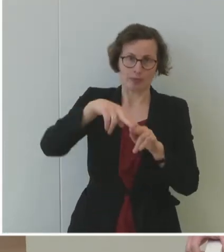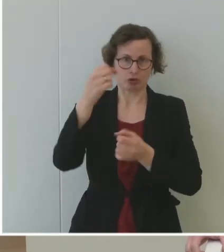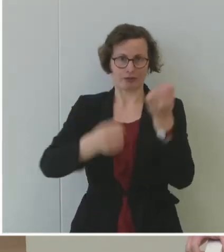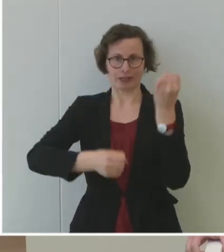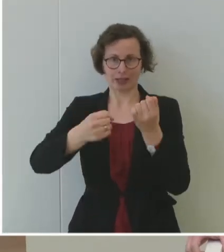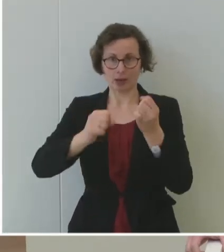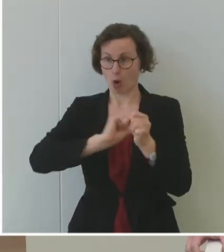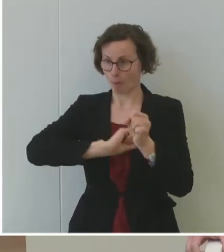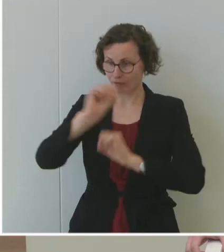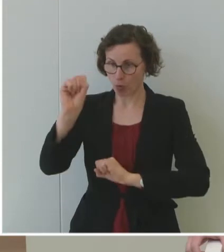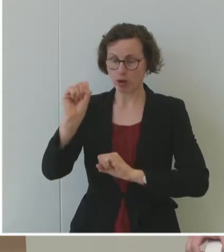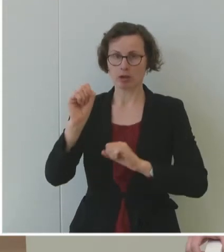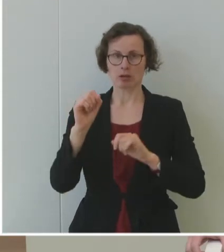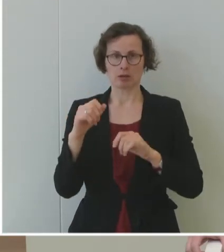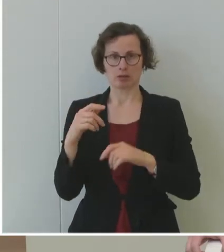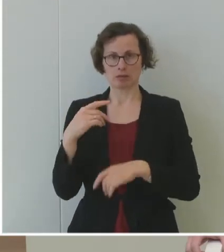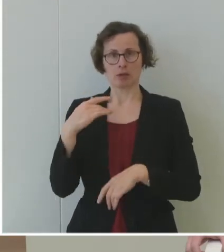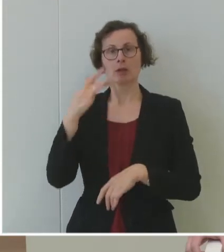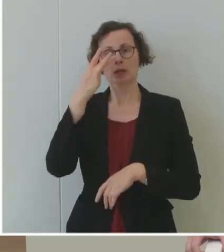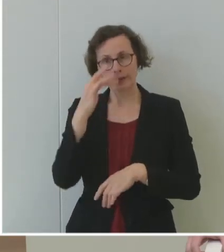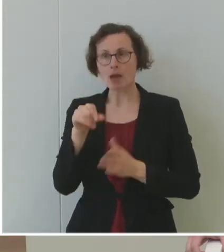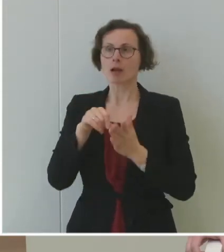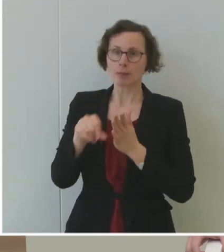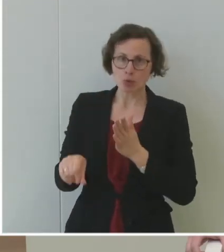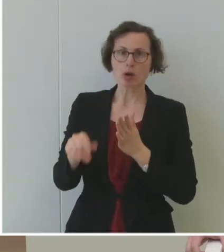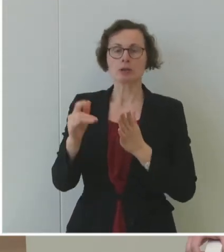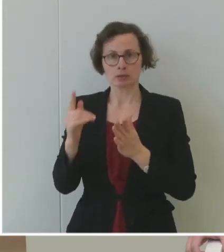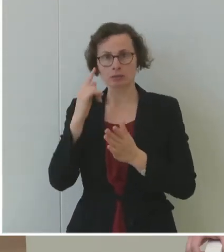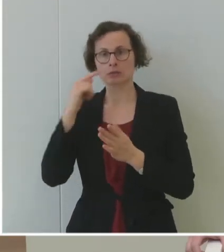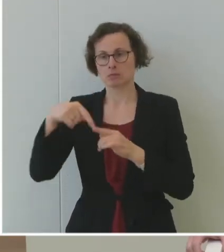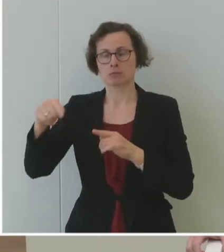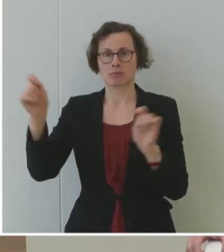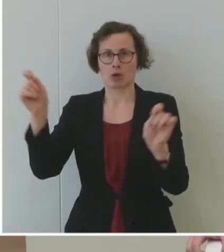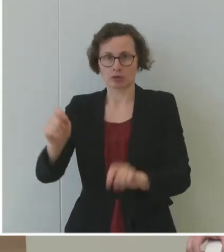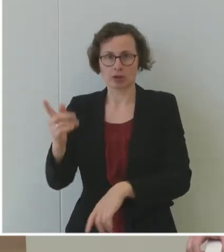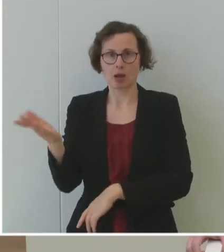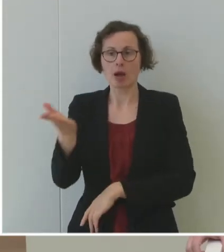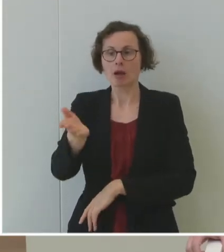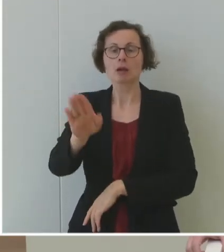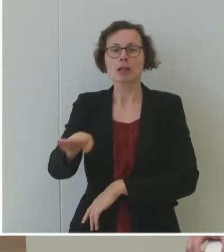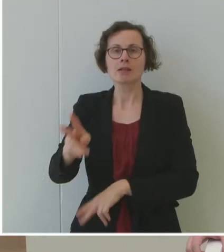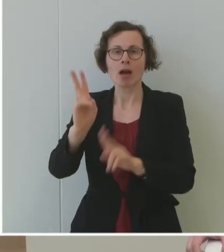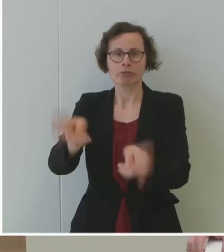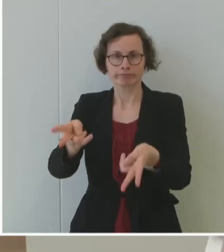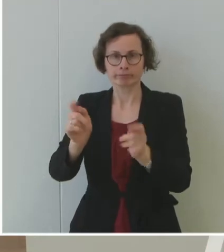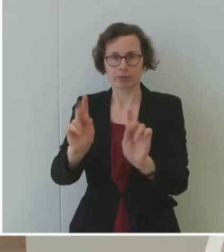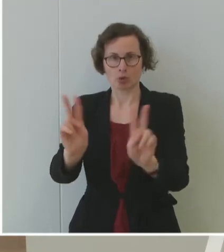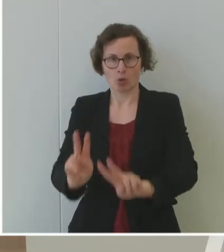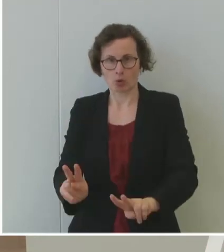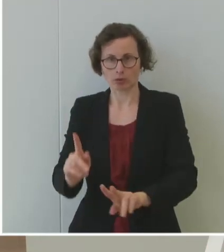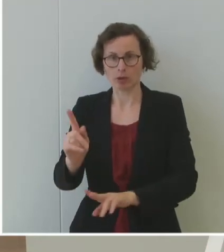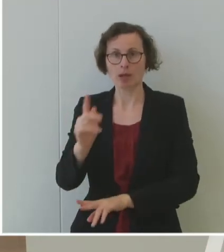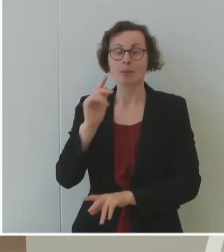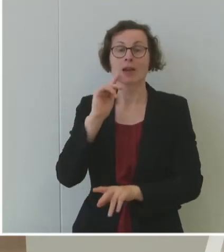trotz Aussetzung der allgemeinen Kita-Gebühren weiter blechen. Denn ihre Kinder werden ja weiter betreut. Im Fernsehen erzählen die